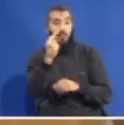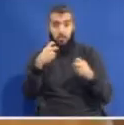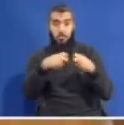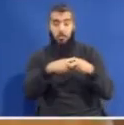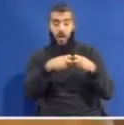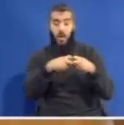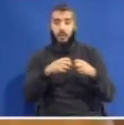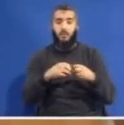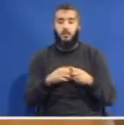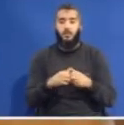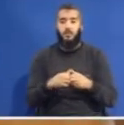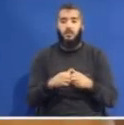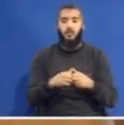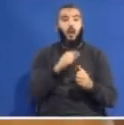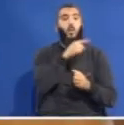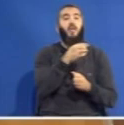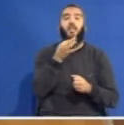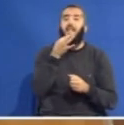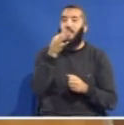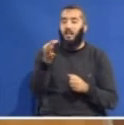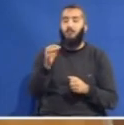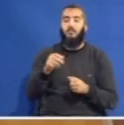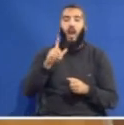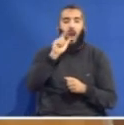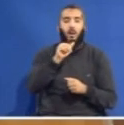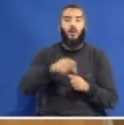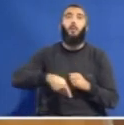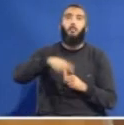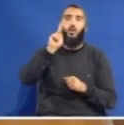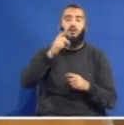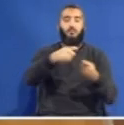مالا يعني سعرا، قل هناك من أعطاني أكثر.